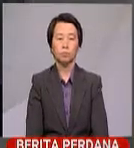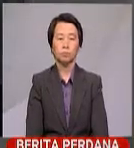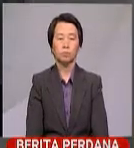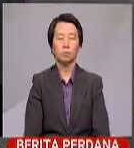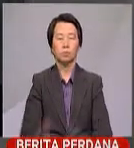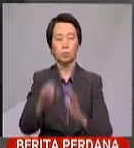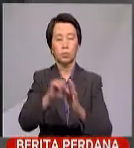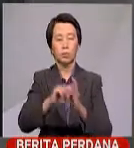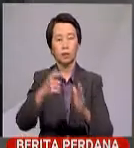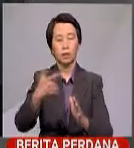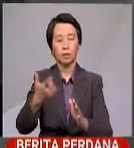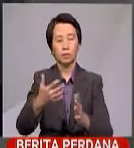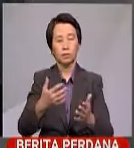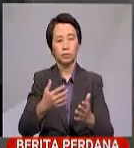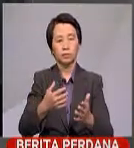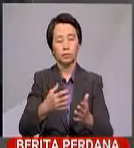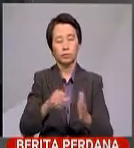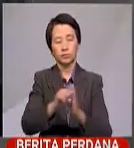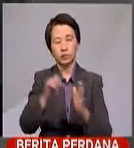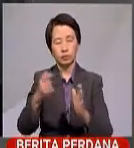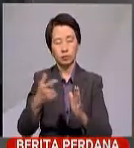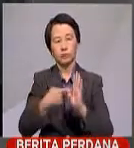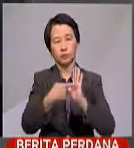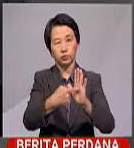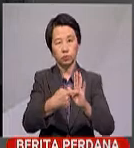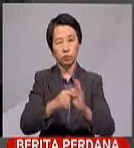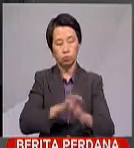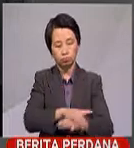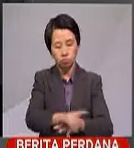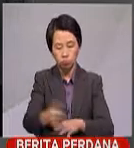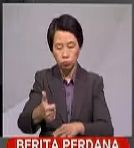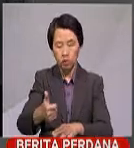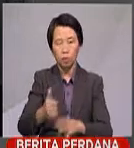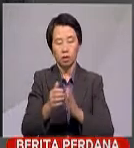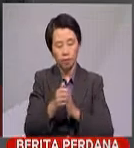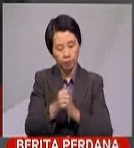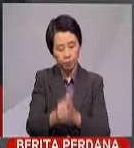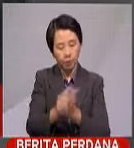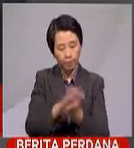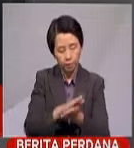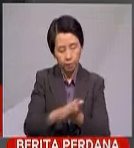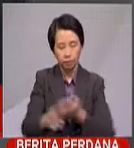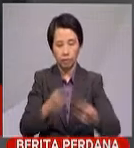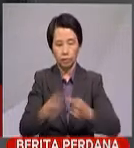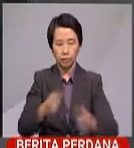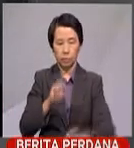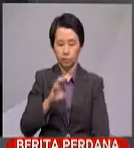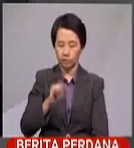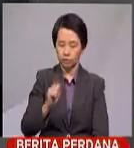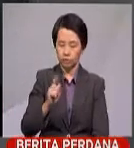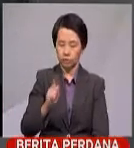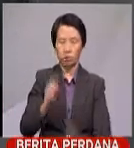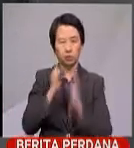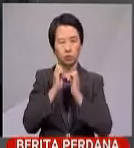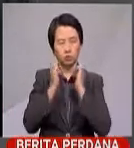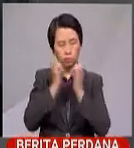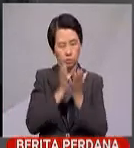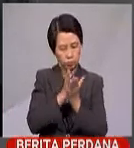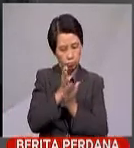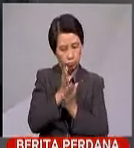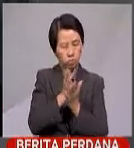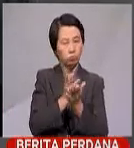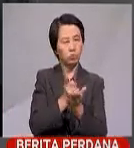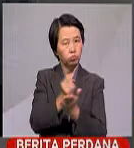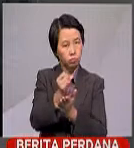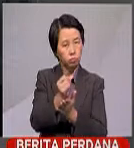Selain daripada mencerminkan keberkesanan kepimpinan bersih dan pentadbiran CAT, cekap accountable dan telus,